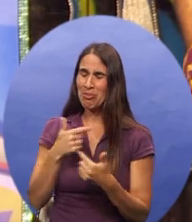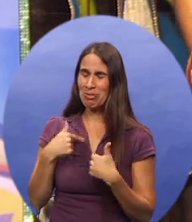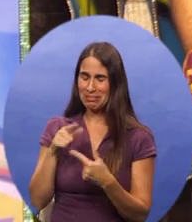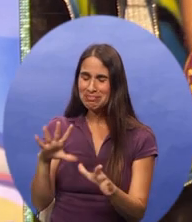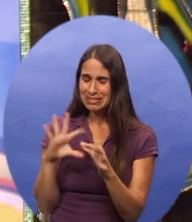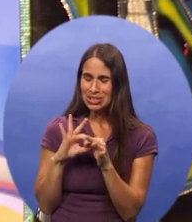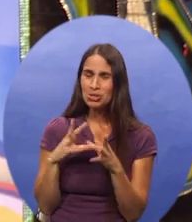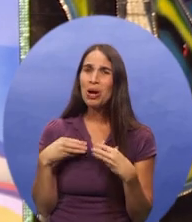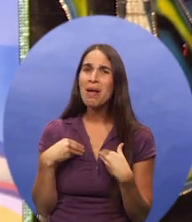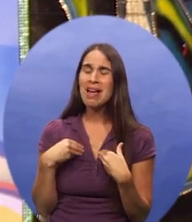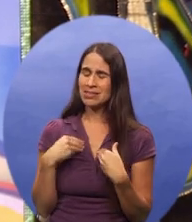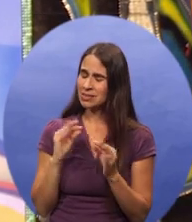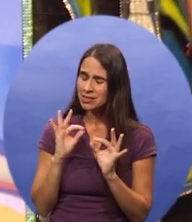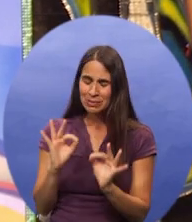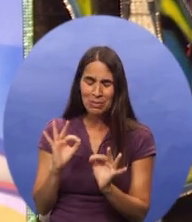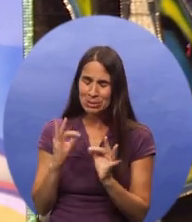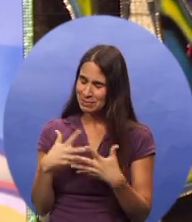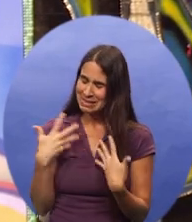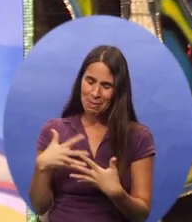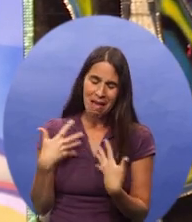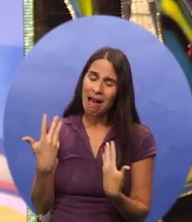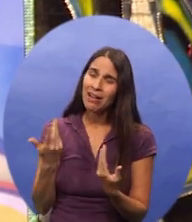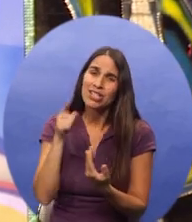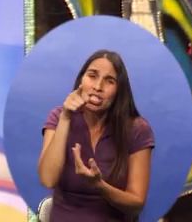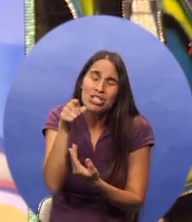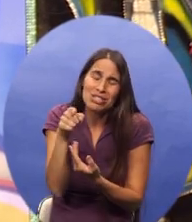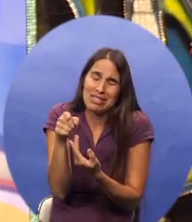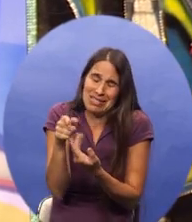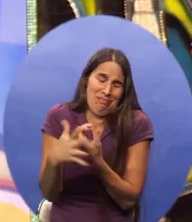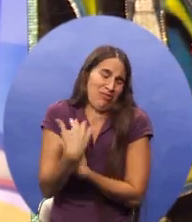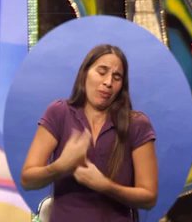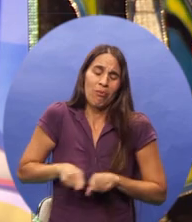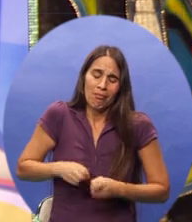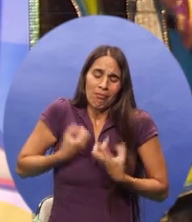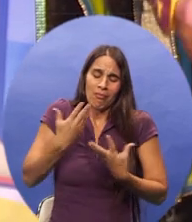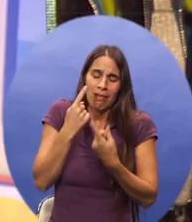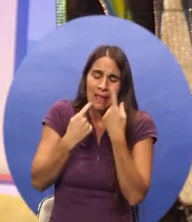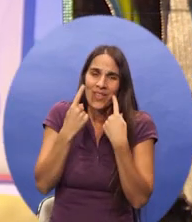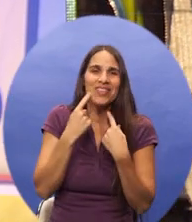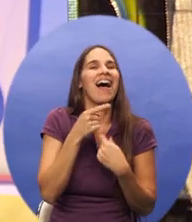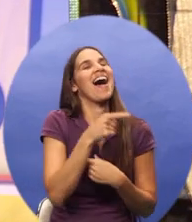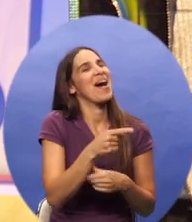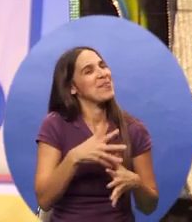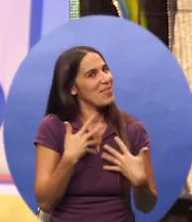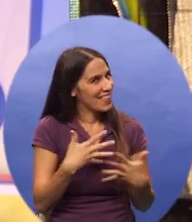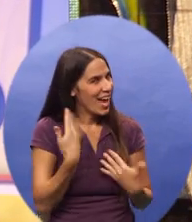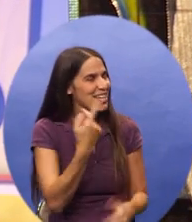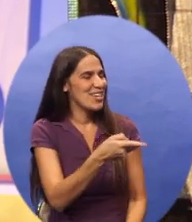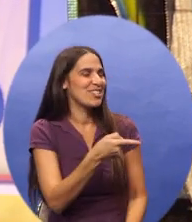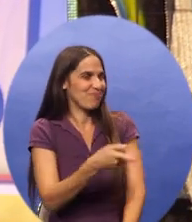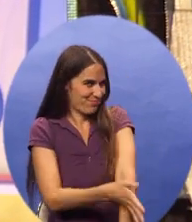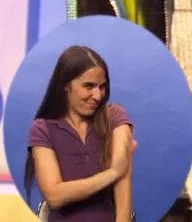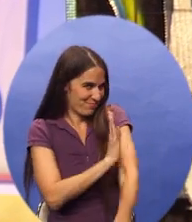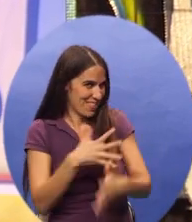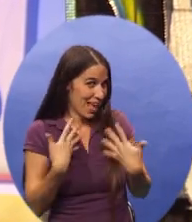אותי, והם קשורים אליי. זה ממש ממש משמח אותי שזה גורם לי לבכות קצת. קוראים לזה